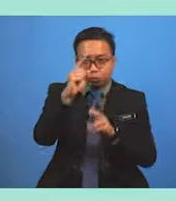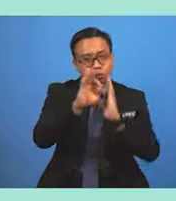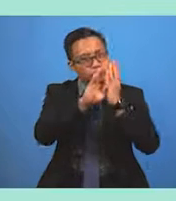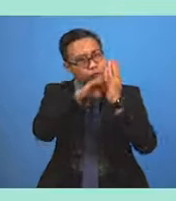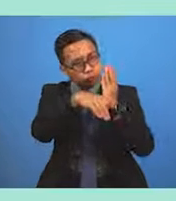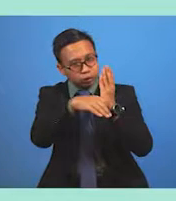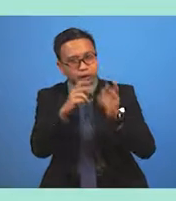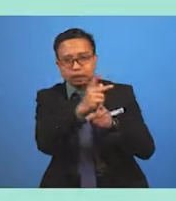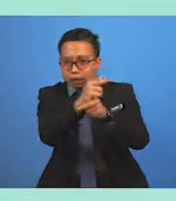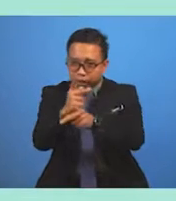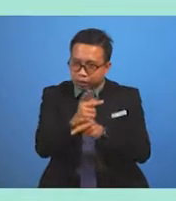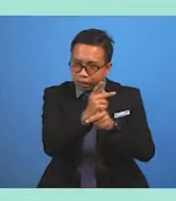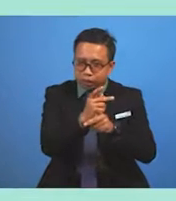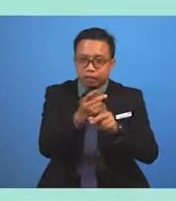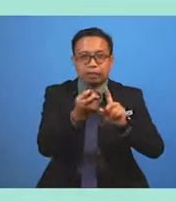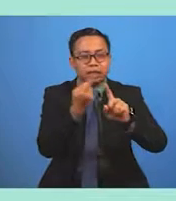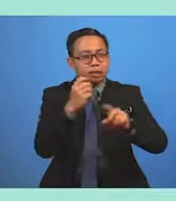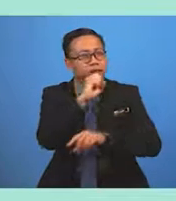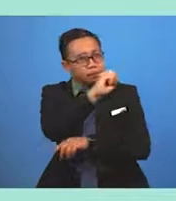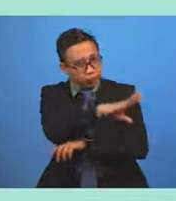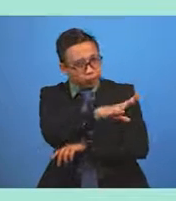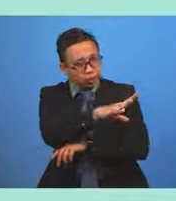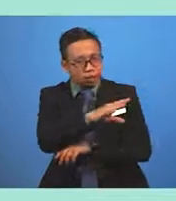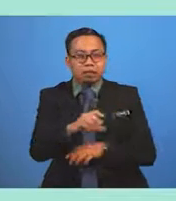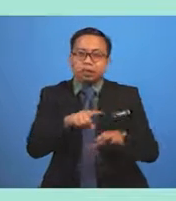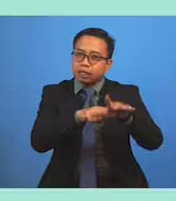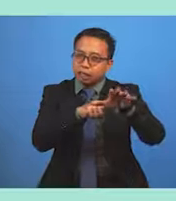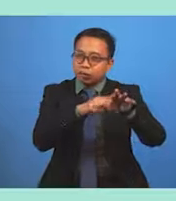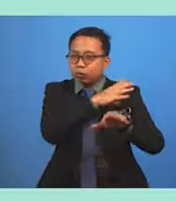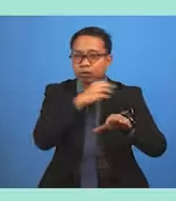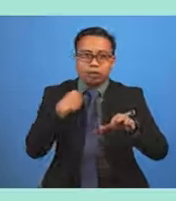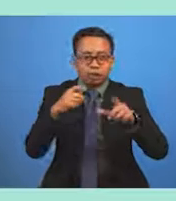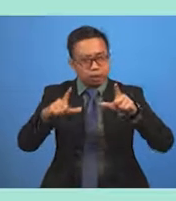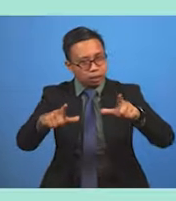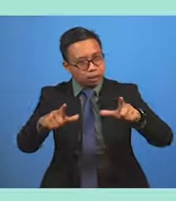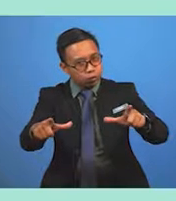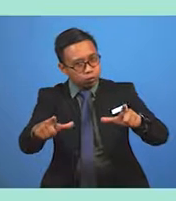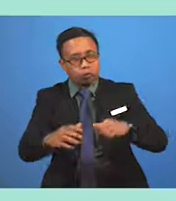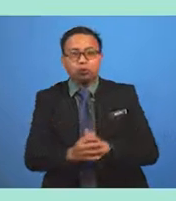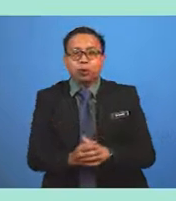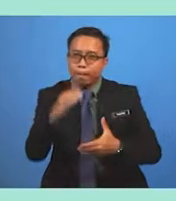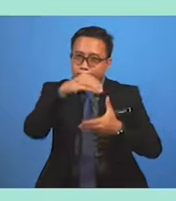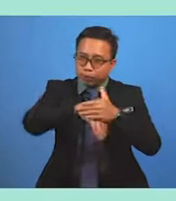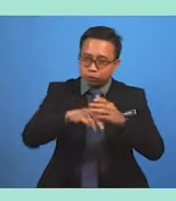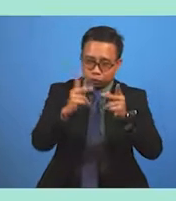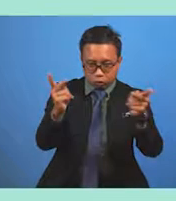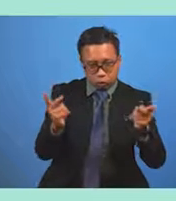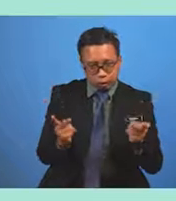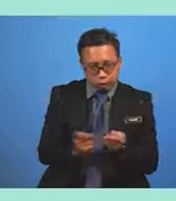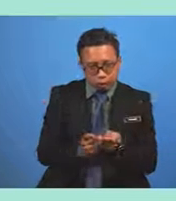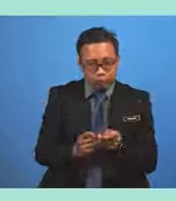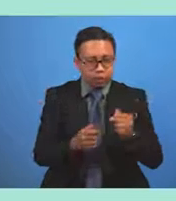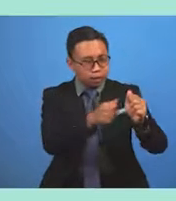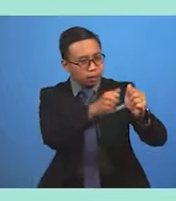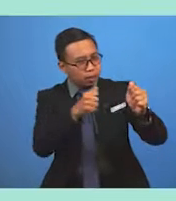untuk mengawal dari sampah, daun dan ranting kayu yang akan memasuki kolam serta mengelak